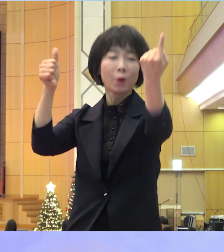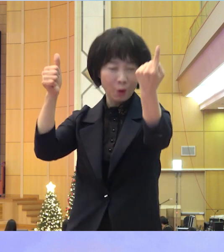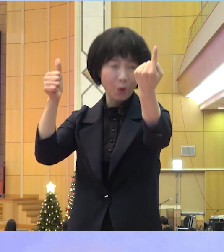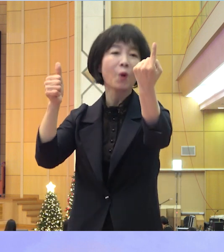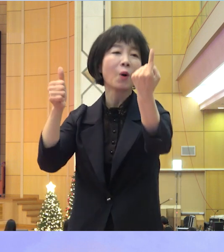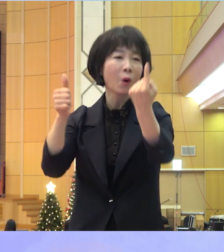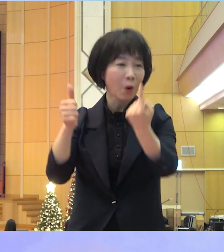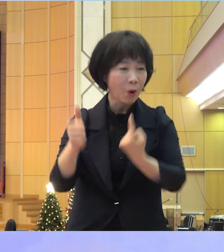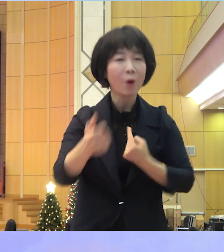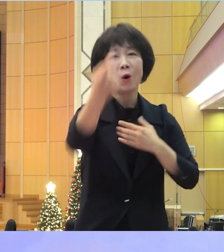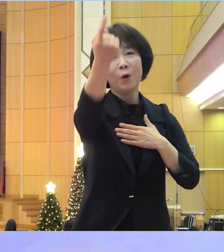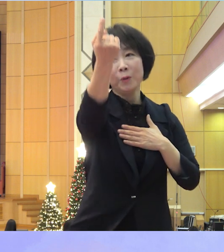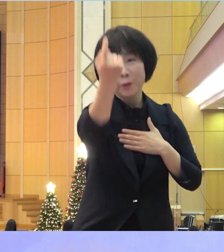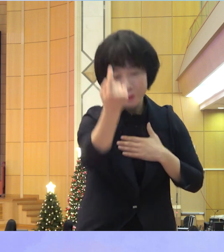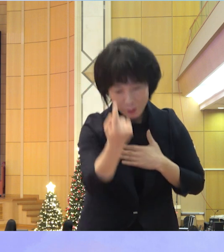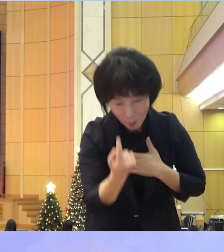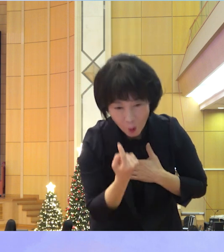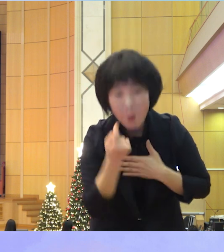주께로